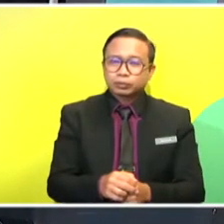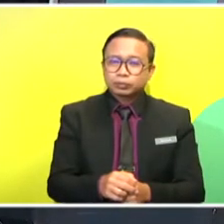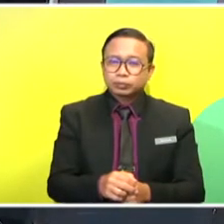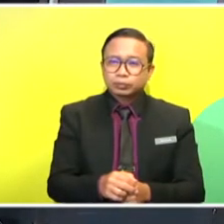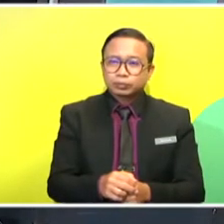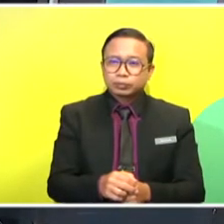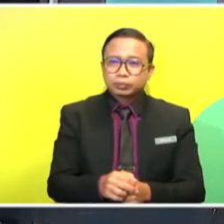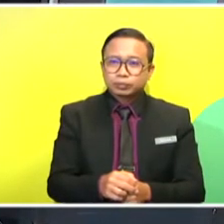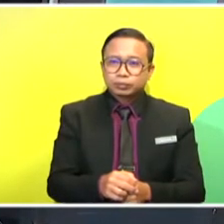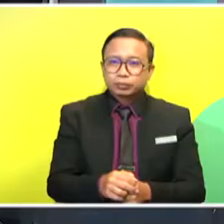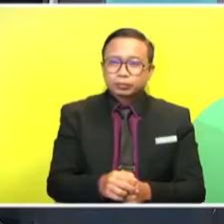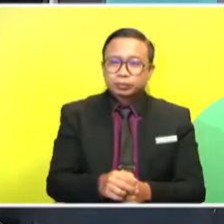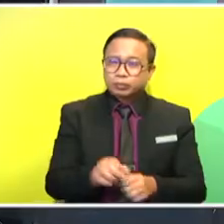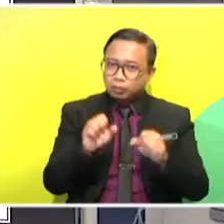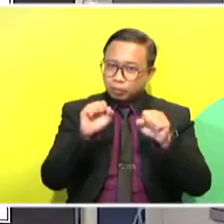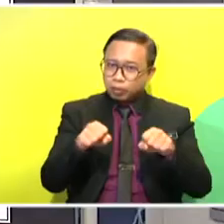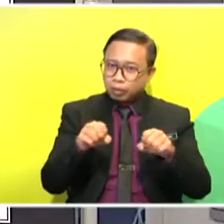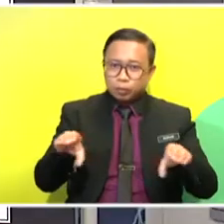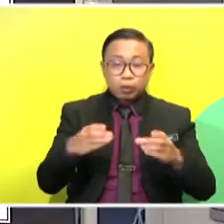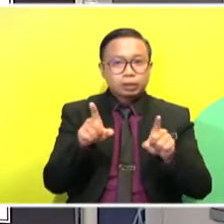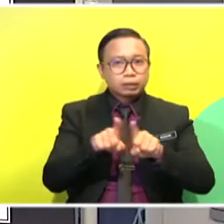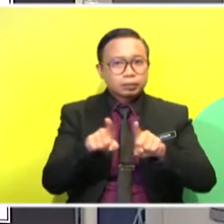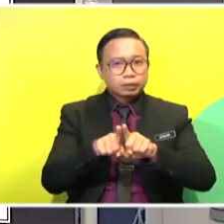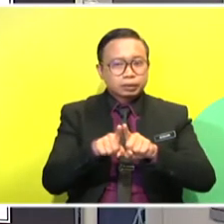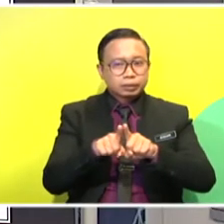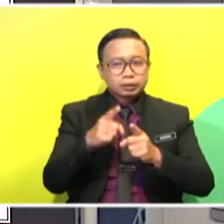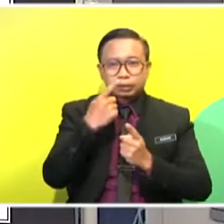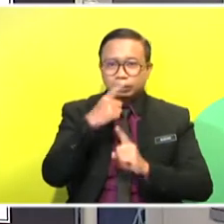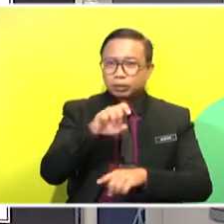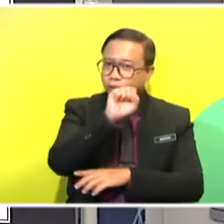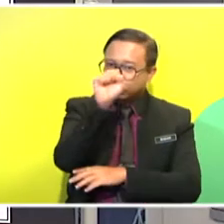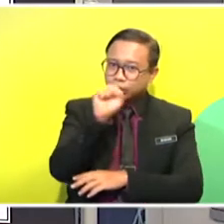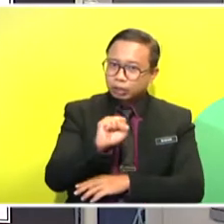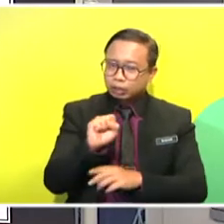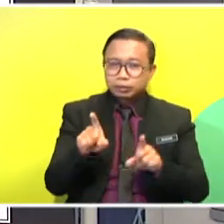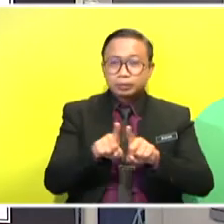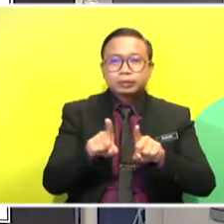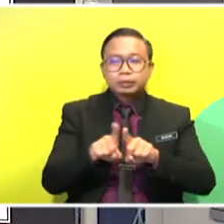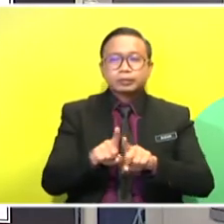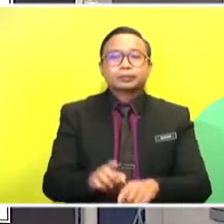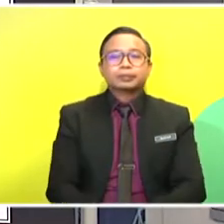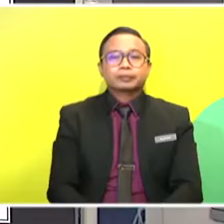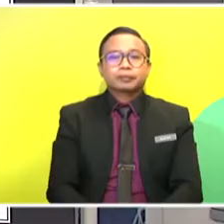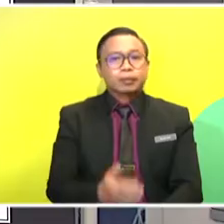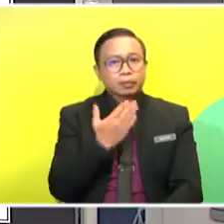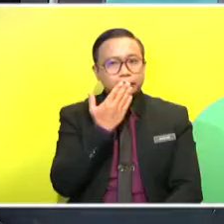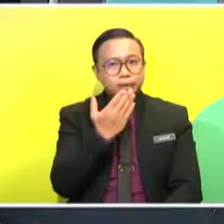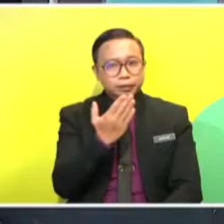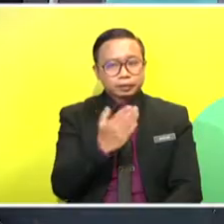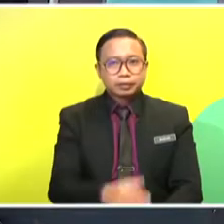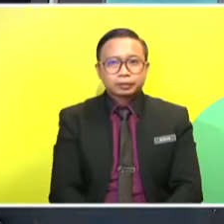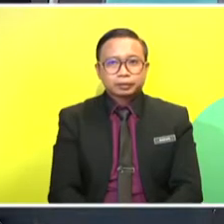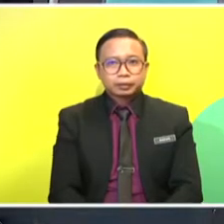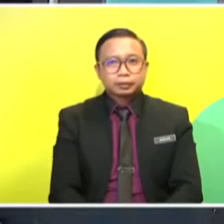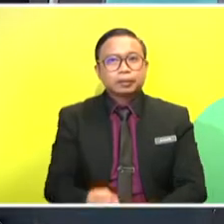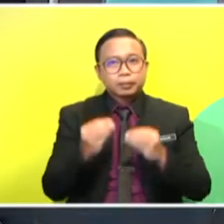Baiklah. Mula-mula di rumah boleh lakukan bersama-sama ya. Menjawab soalan bersama-sama Nisa. Boleh ya? Okay, terima kasih. Seterusnya kita pergi